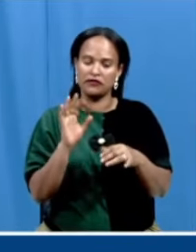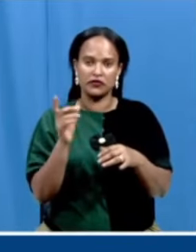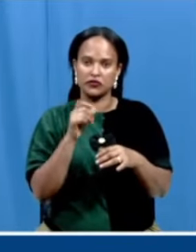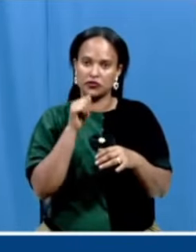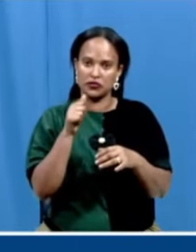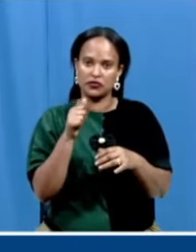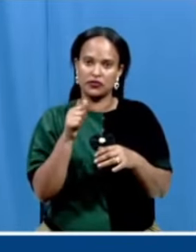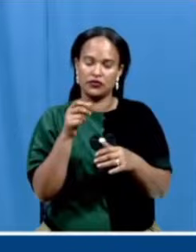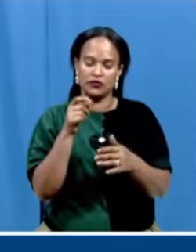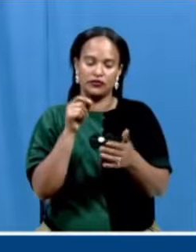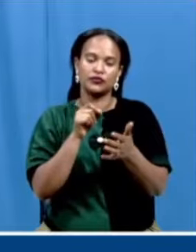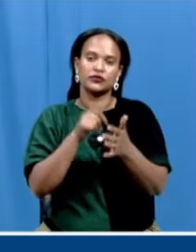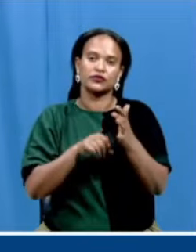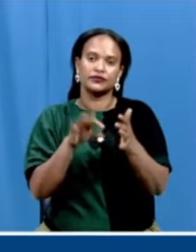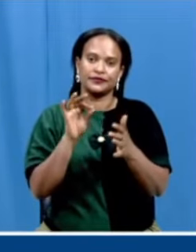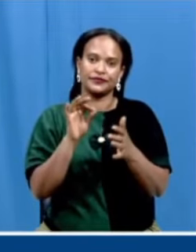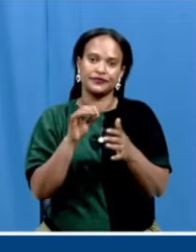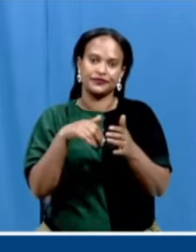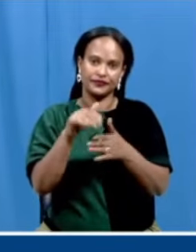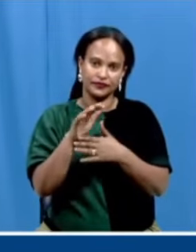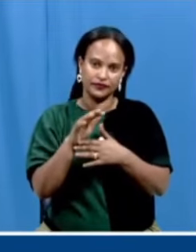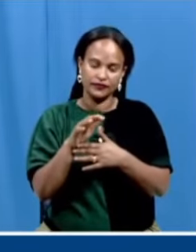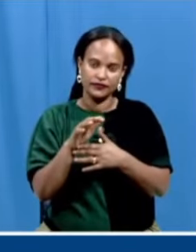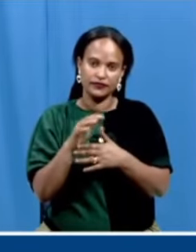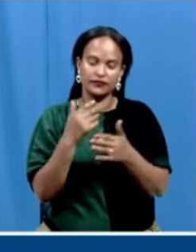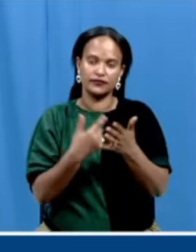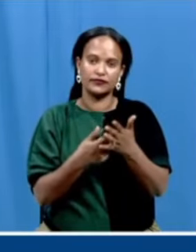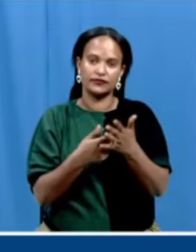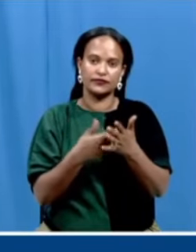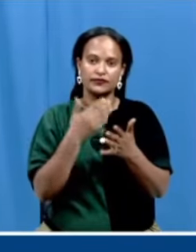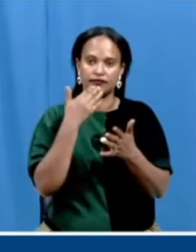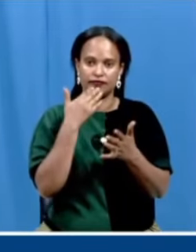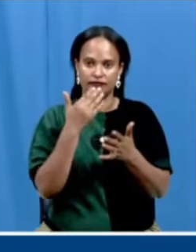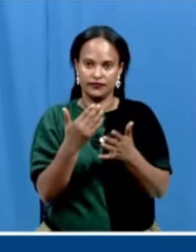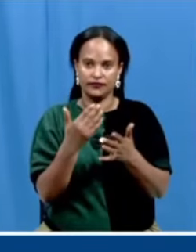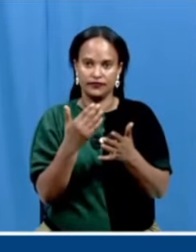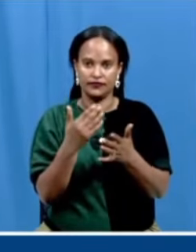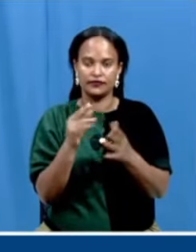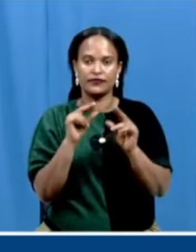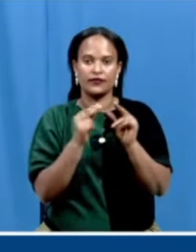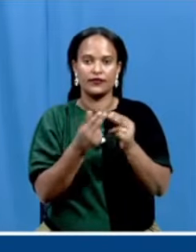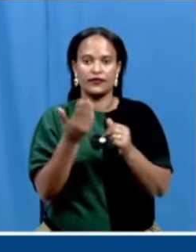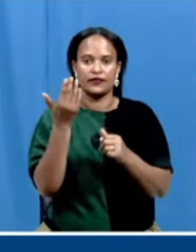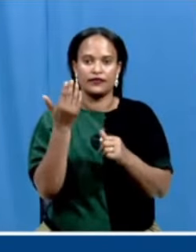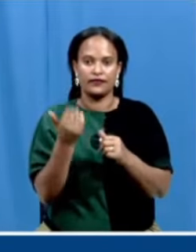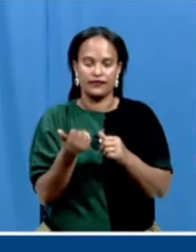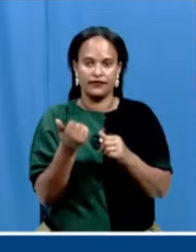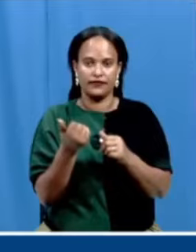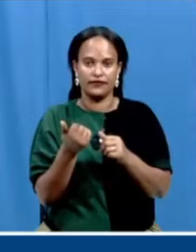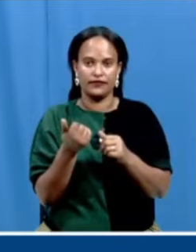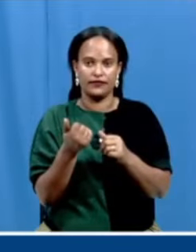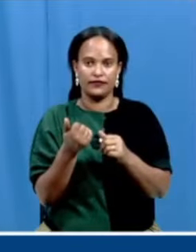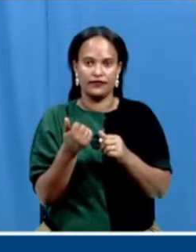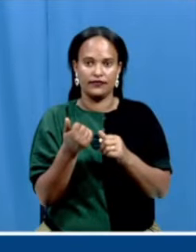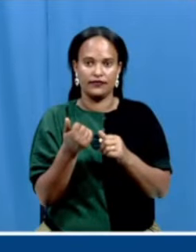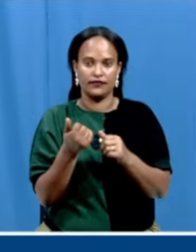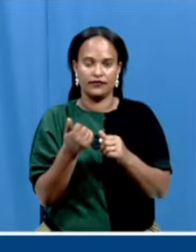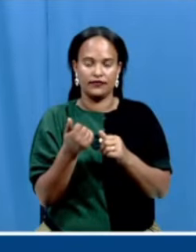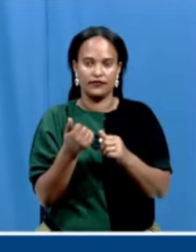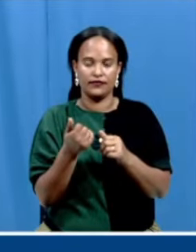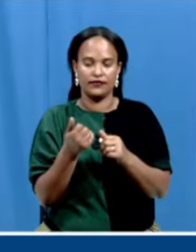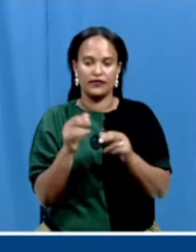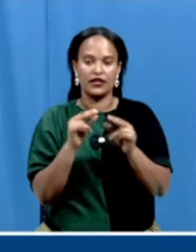ነጥ ሒዝና ንወፅዕ ክኢልና ኢና። ኣውሎዋሎ ተጫወቲ ኣሰልጠንቲ ፅቡቕ ቲም ፅቡቕ ጋንታ ነይሩ። ጥበብና ተመለም ነው አሪፍ ጨዋታ ነው።